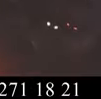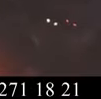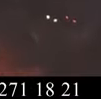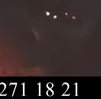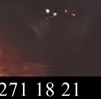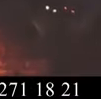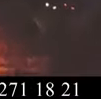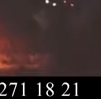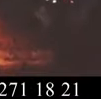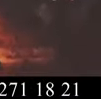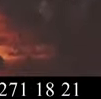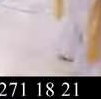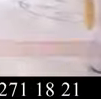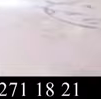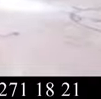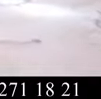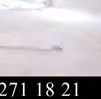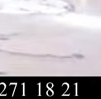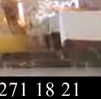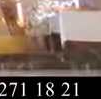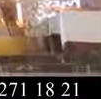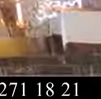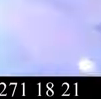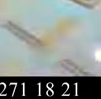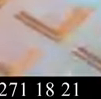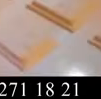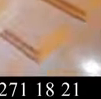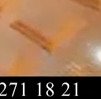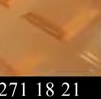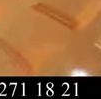Спонсор курса валют – комплекс «Арбат».